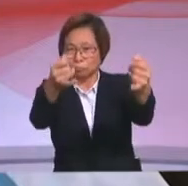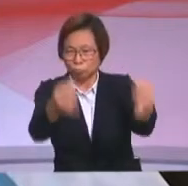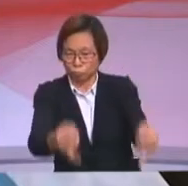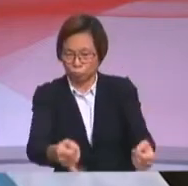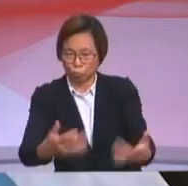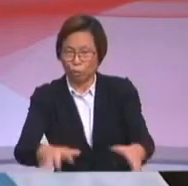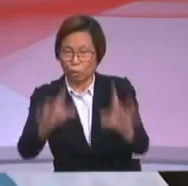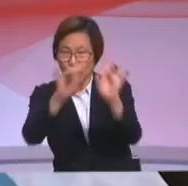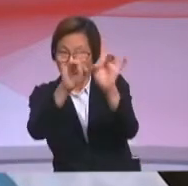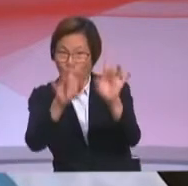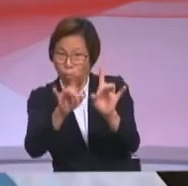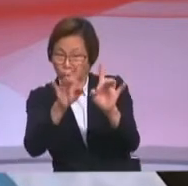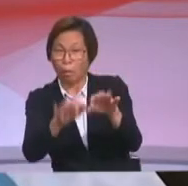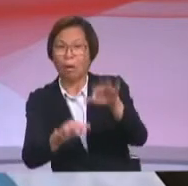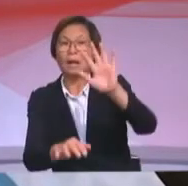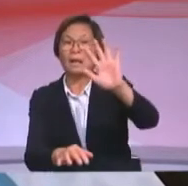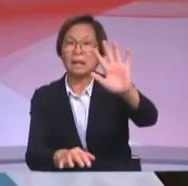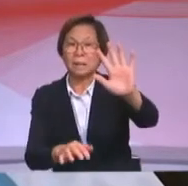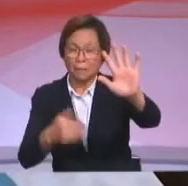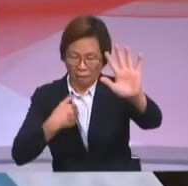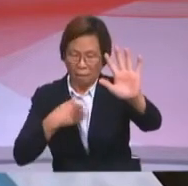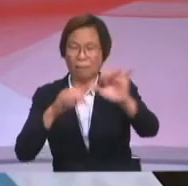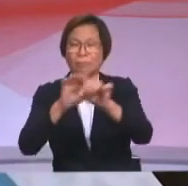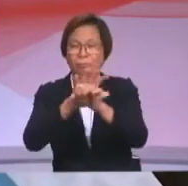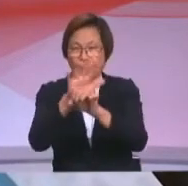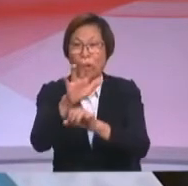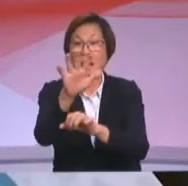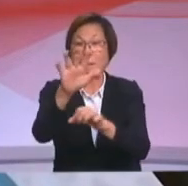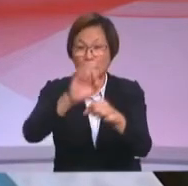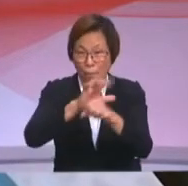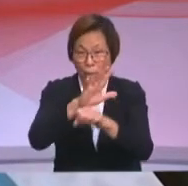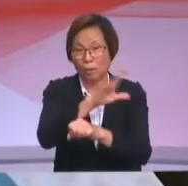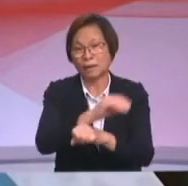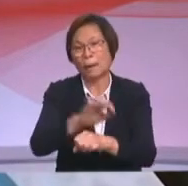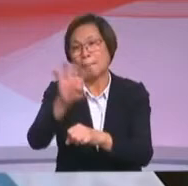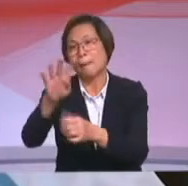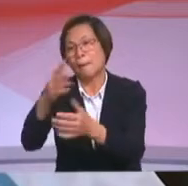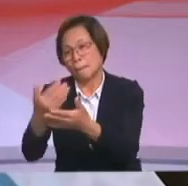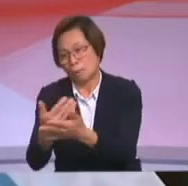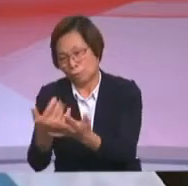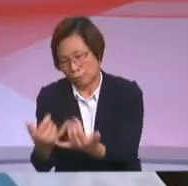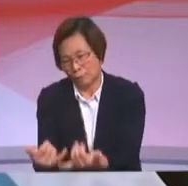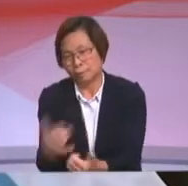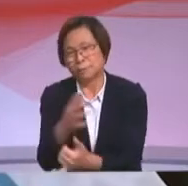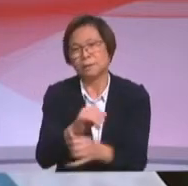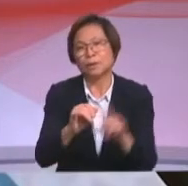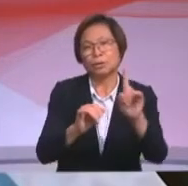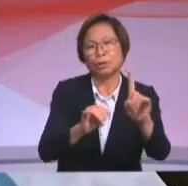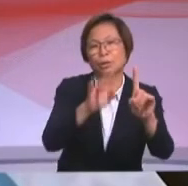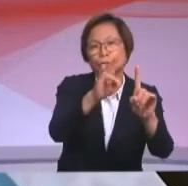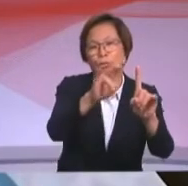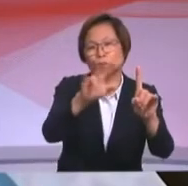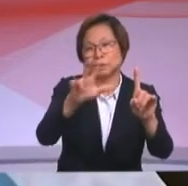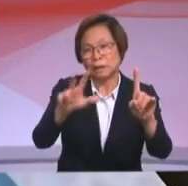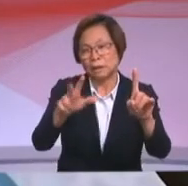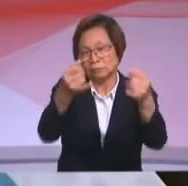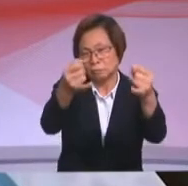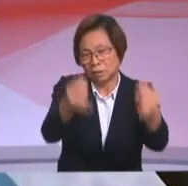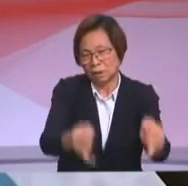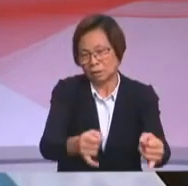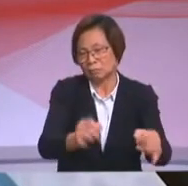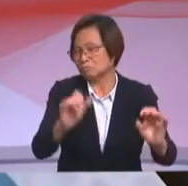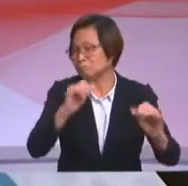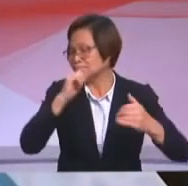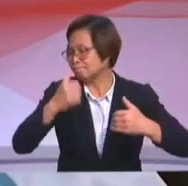telah disaring di mana 5 kes dikesan positif COVID-19 termasuk 4 kes baru pada hari ini, 173 individu